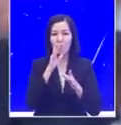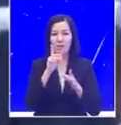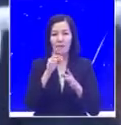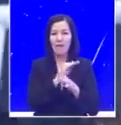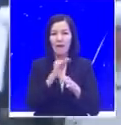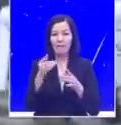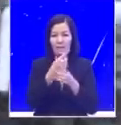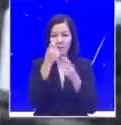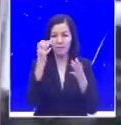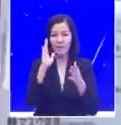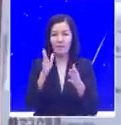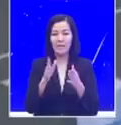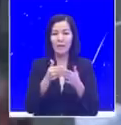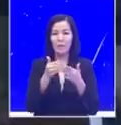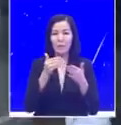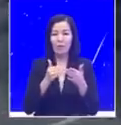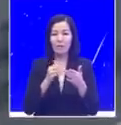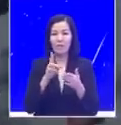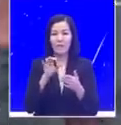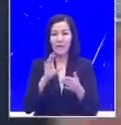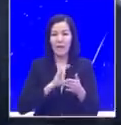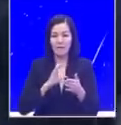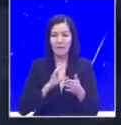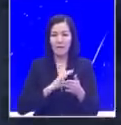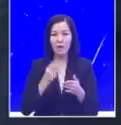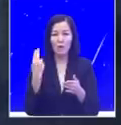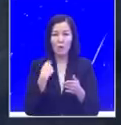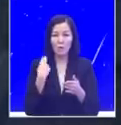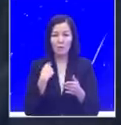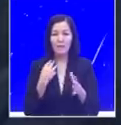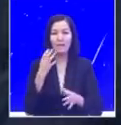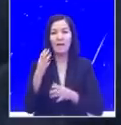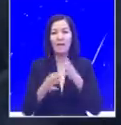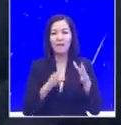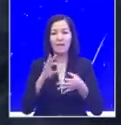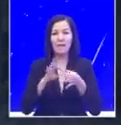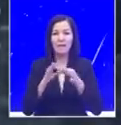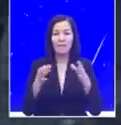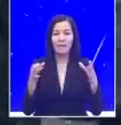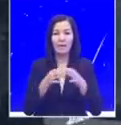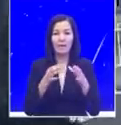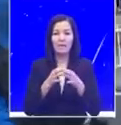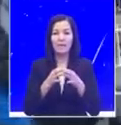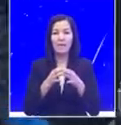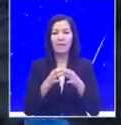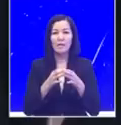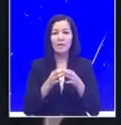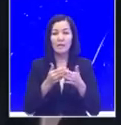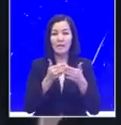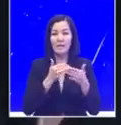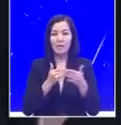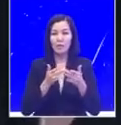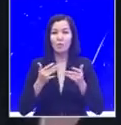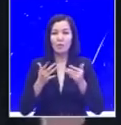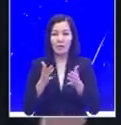ресми түрде жарияламақ. Бұған дейін Канада, Австралия, Ұлыбритания Халықаралық Олимпиада комитетінен Олимпиаданы кейінге шегеруді